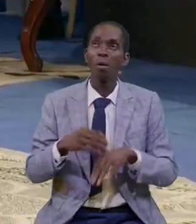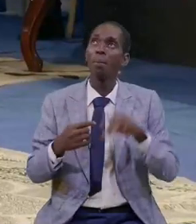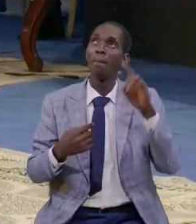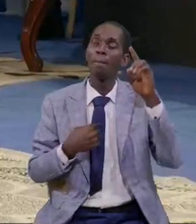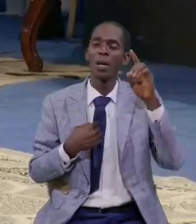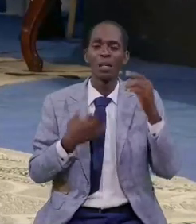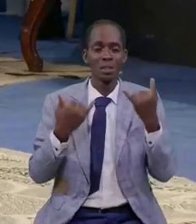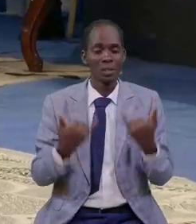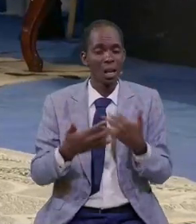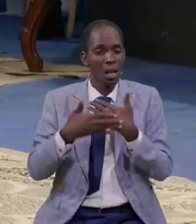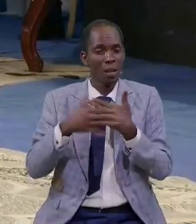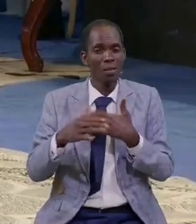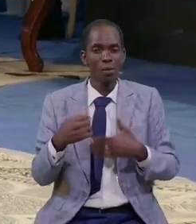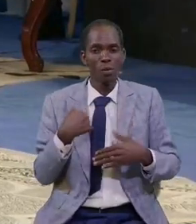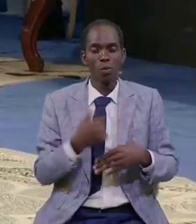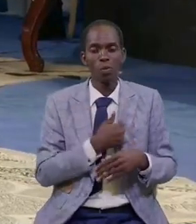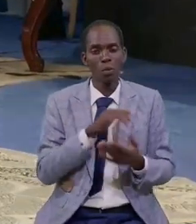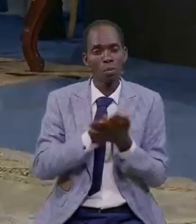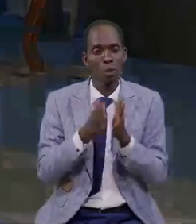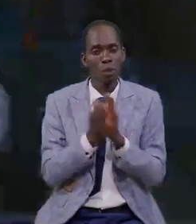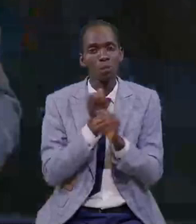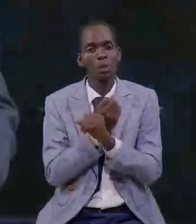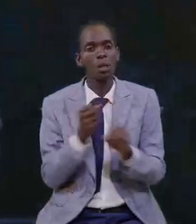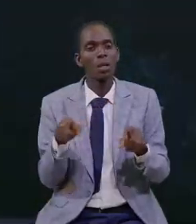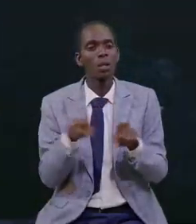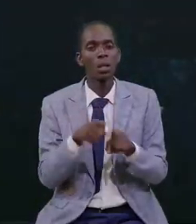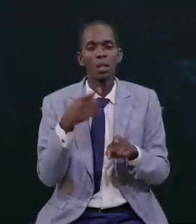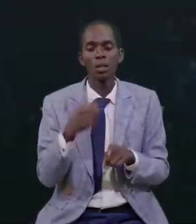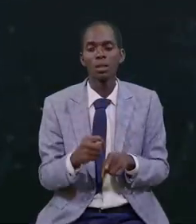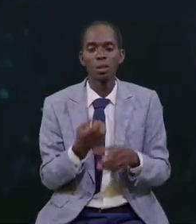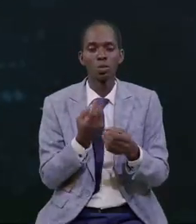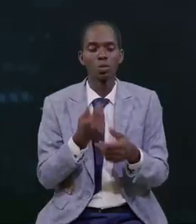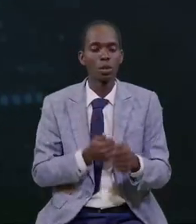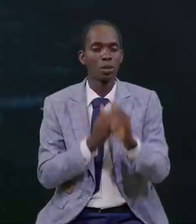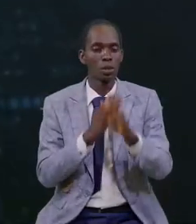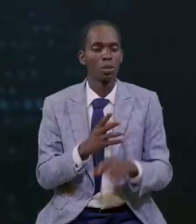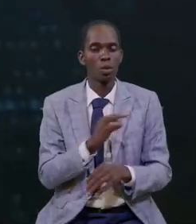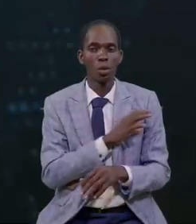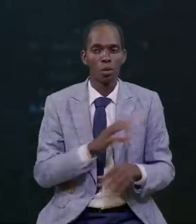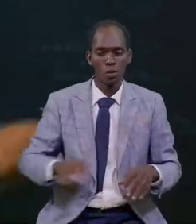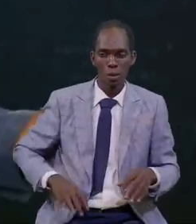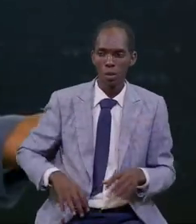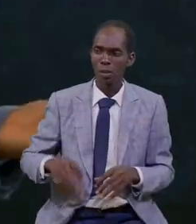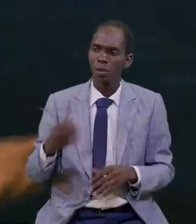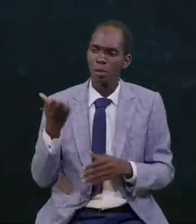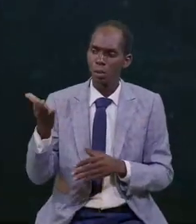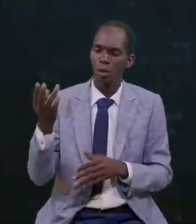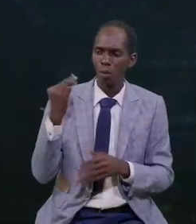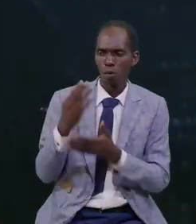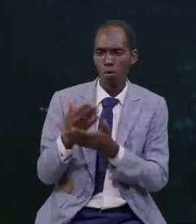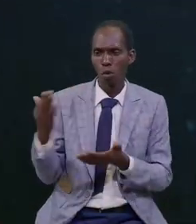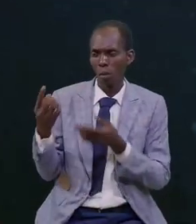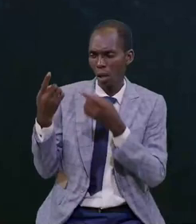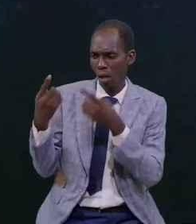après être sauvé comme C disci de Christ il y avait quelque chose qui se passait et ils